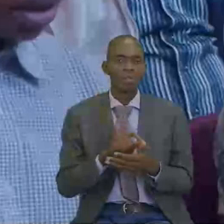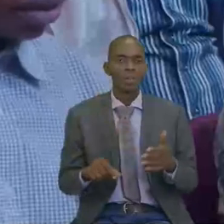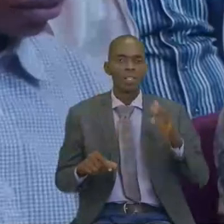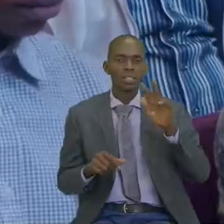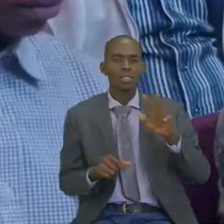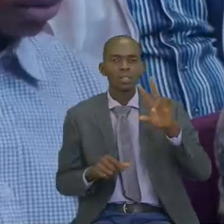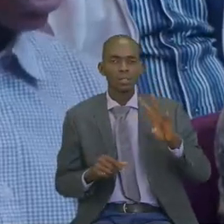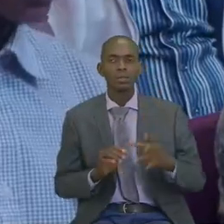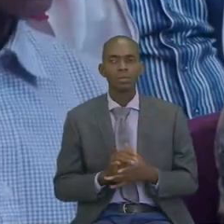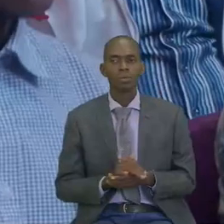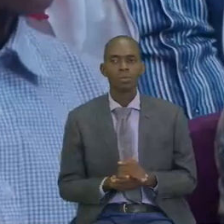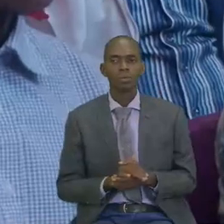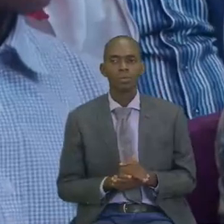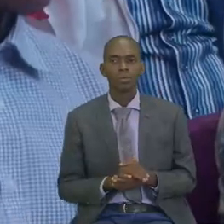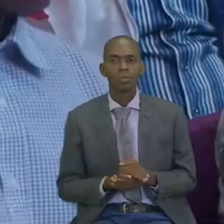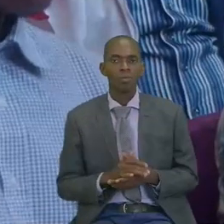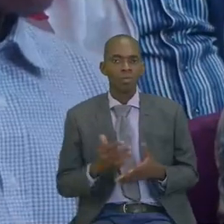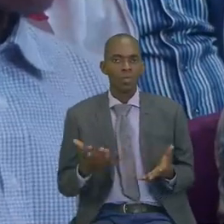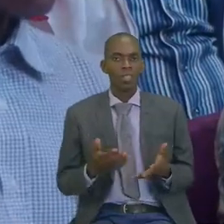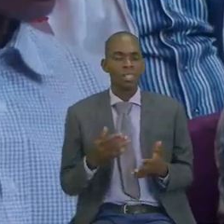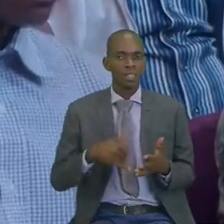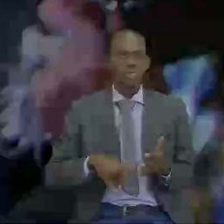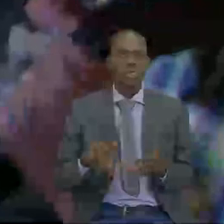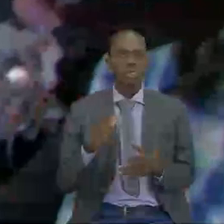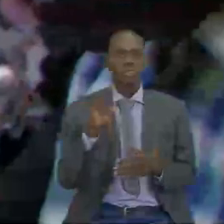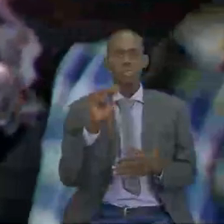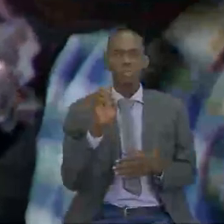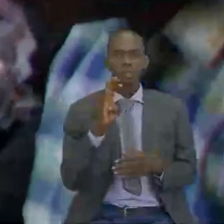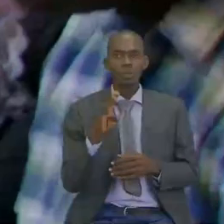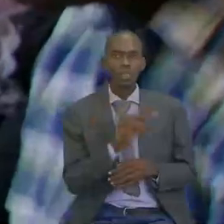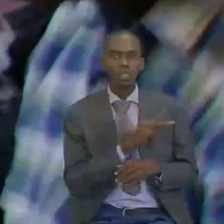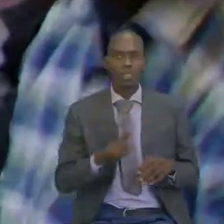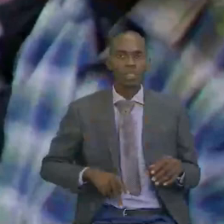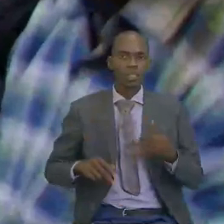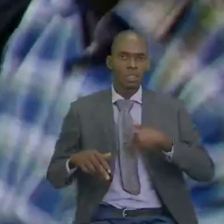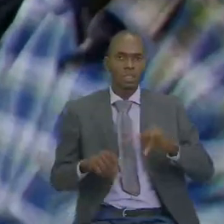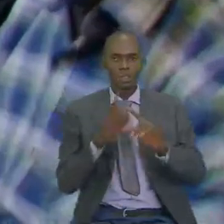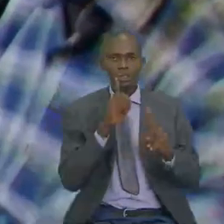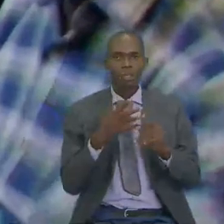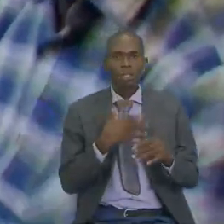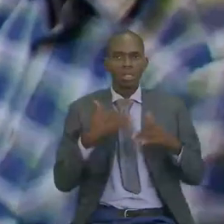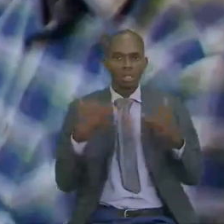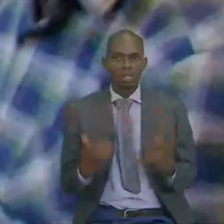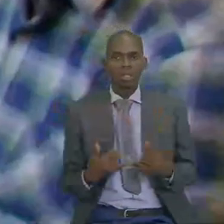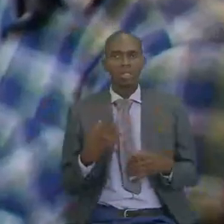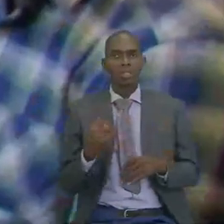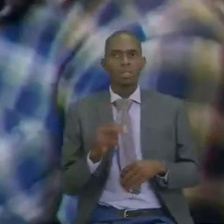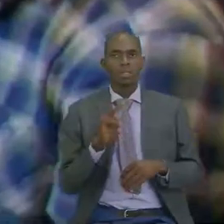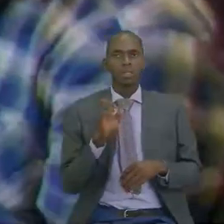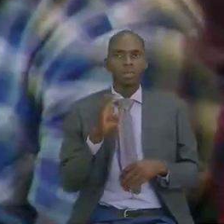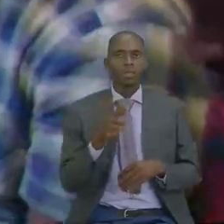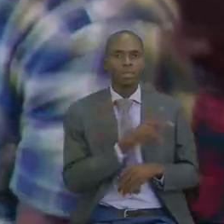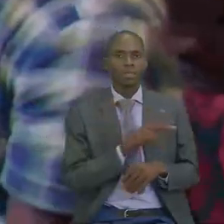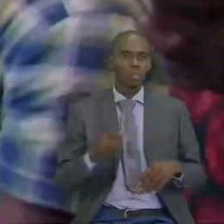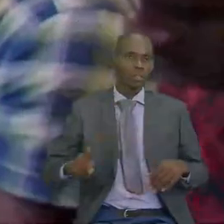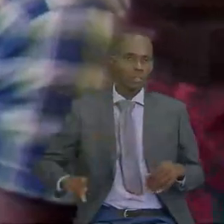37 nous dit, c'est Nebuchadnezzar qui continue de parler ici. Maintenant, moi, Nebuchadnezzar, je loue,